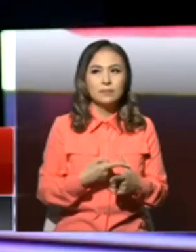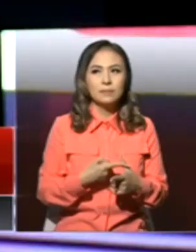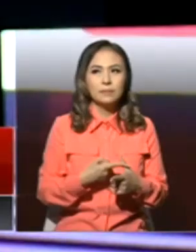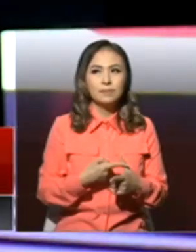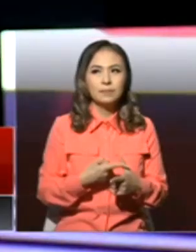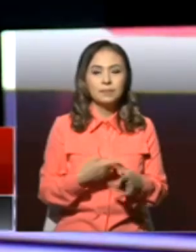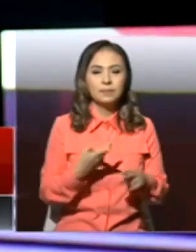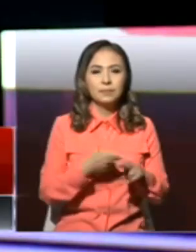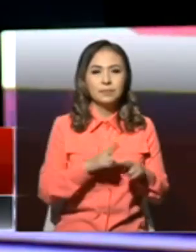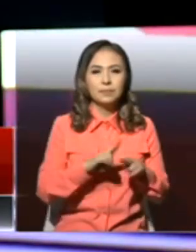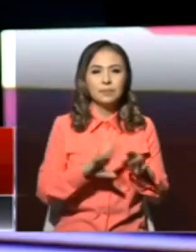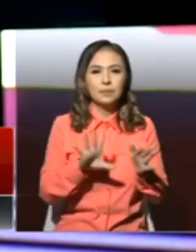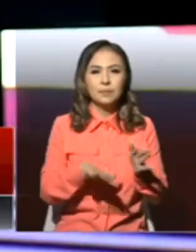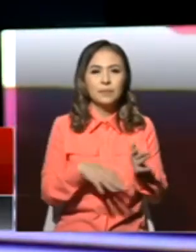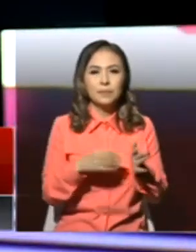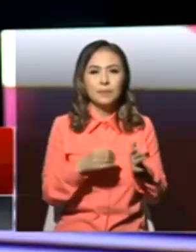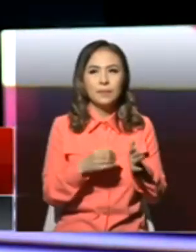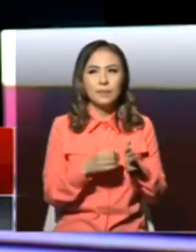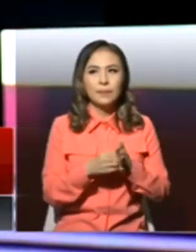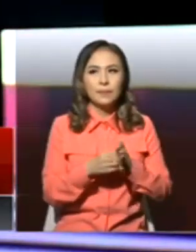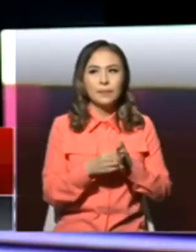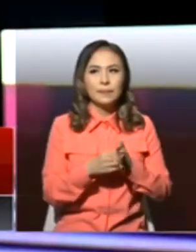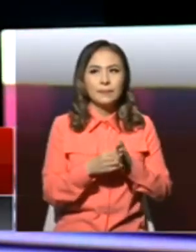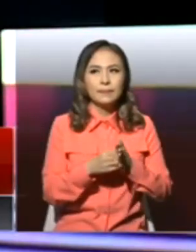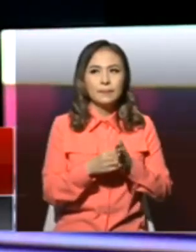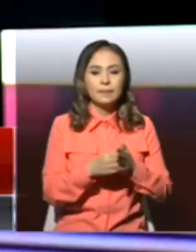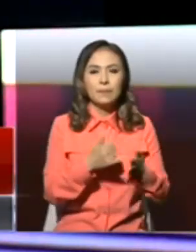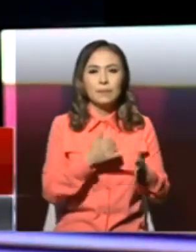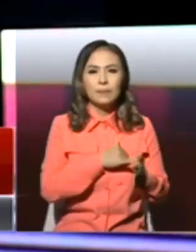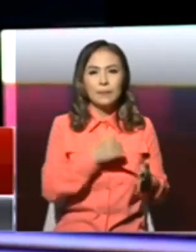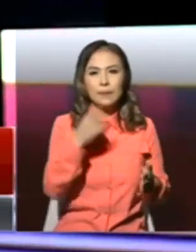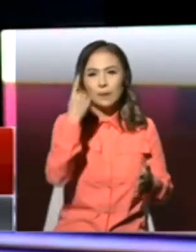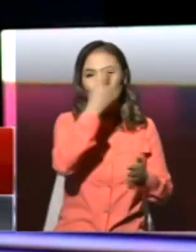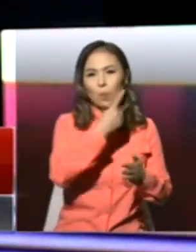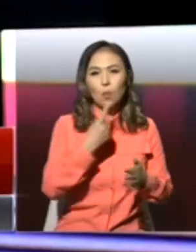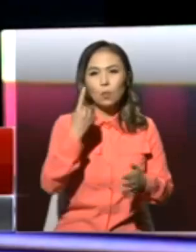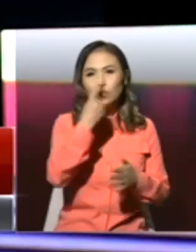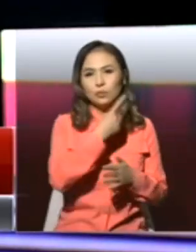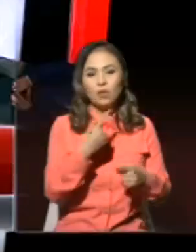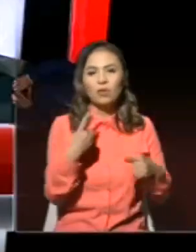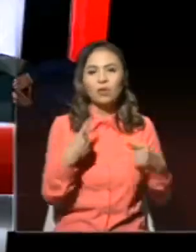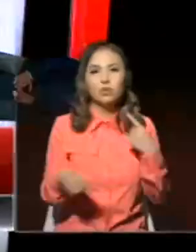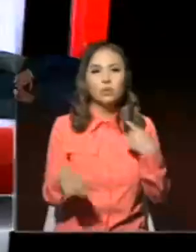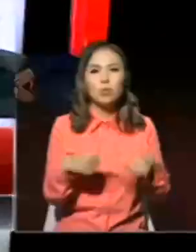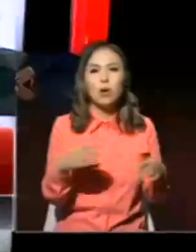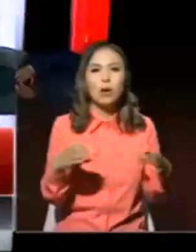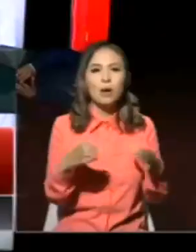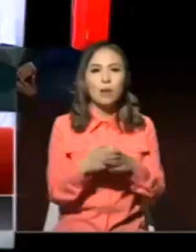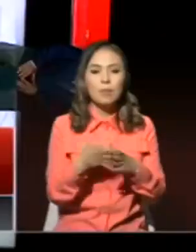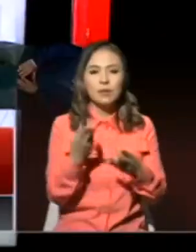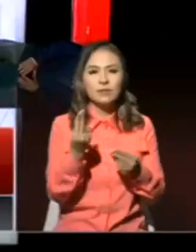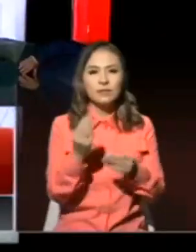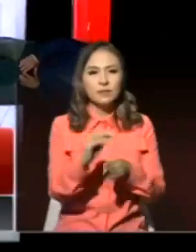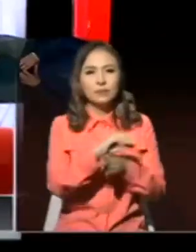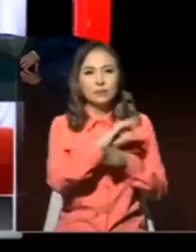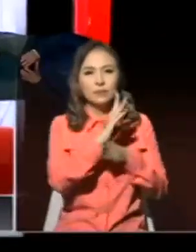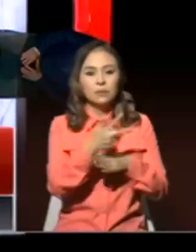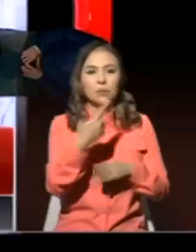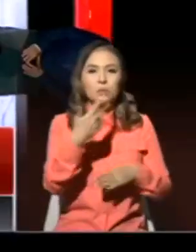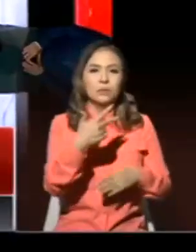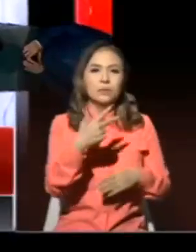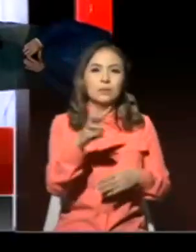Осы уақытқа дейін жылына біздің жалпы тек қана футбол командаларын қаржыландыруы 30